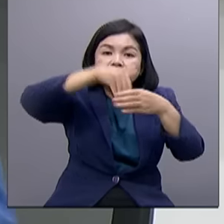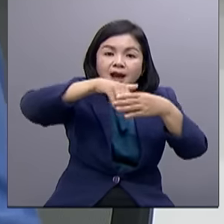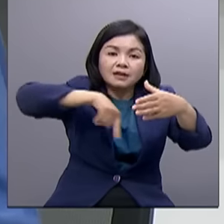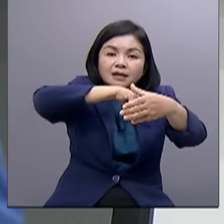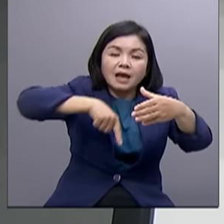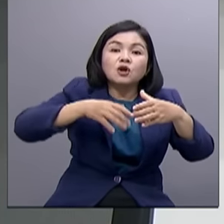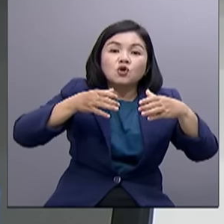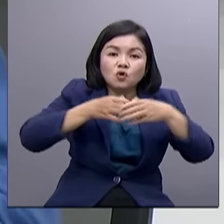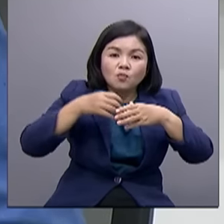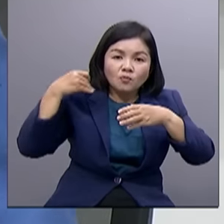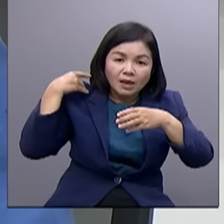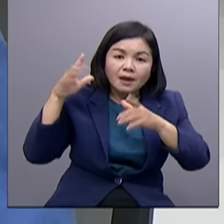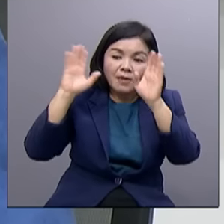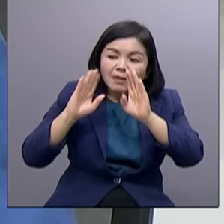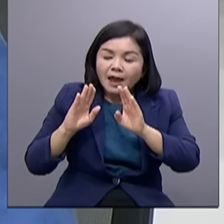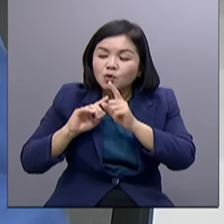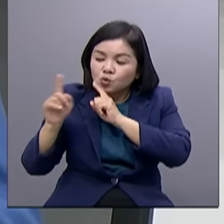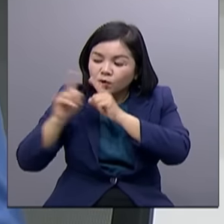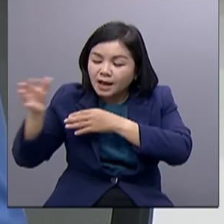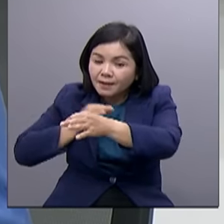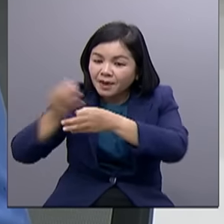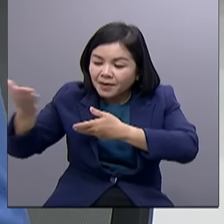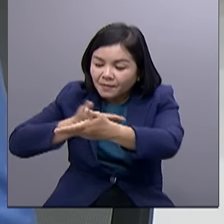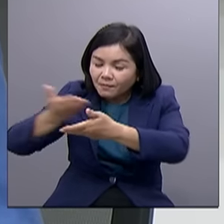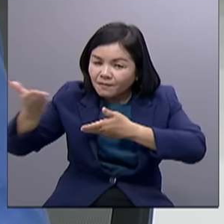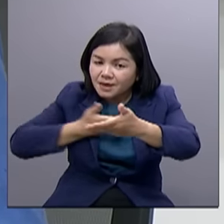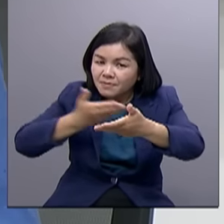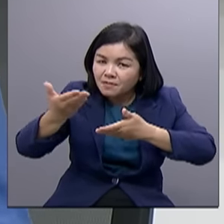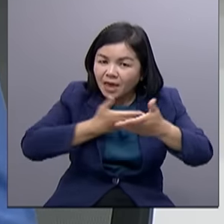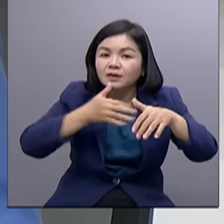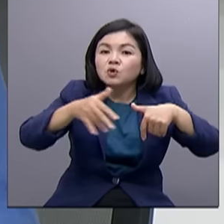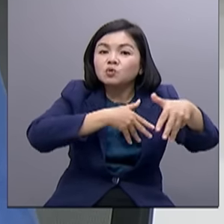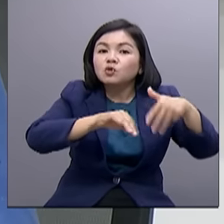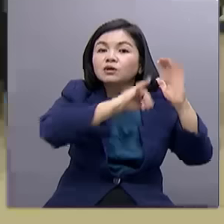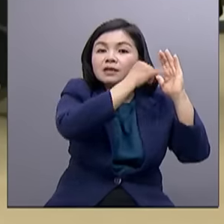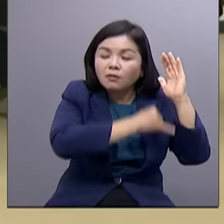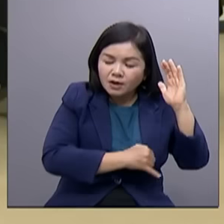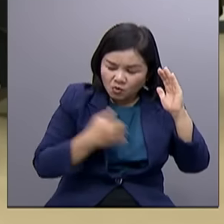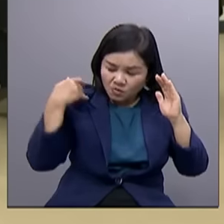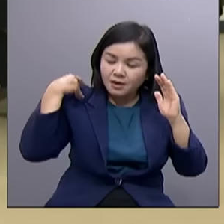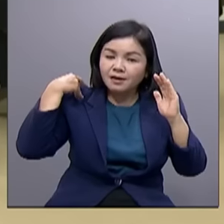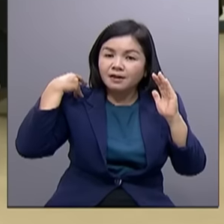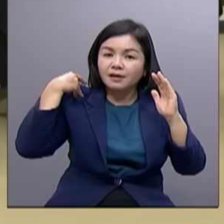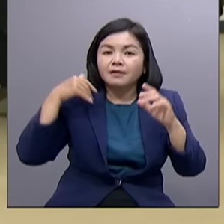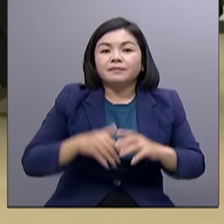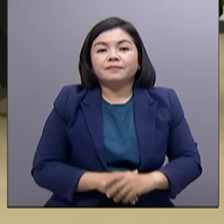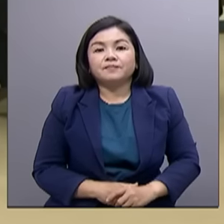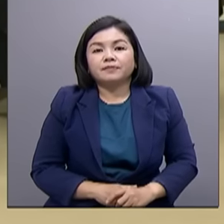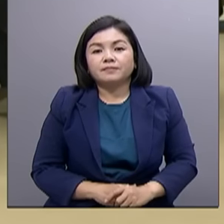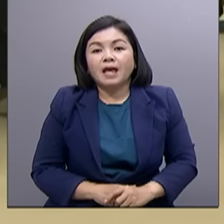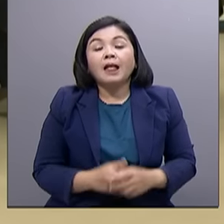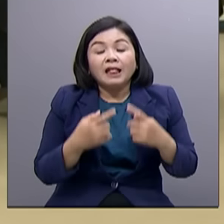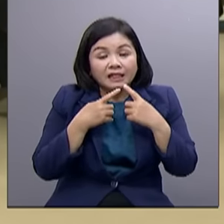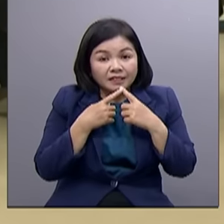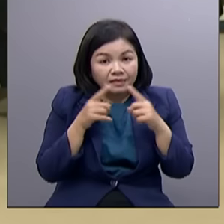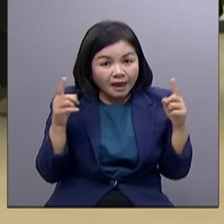อาศัยการแนะนำแลกเปลี่ยนเ่อกันในหลายพื้นที่อันนี้ก็มีจริงนะครับแต่ที